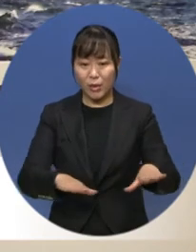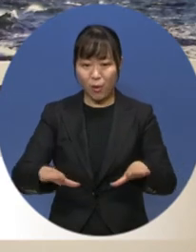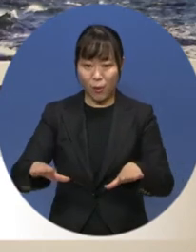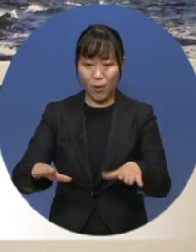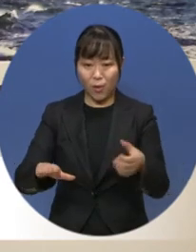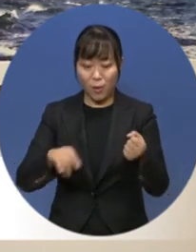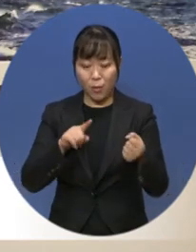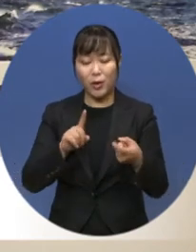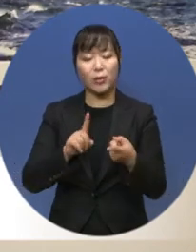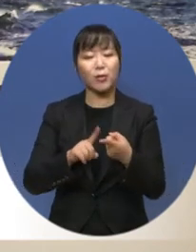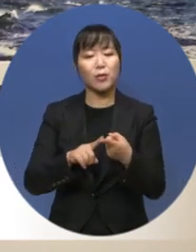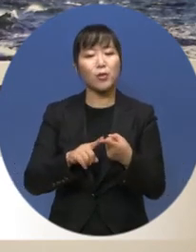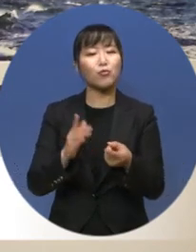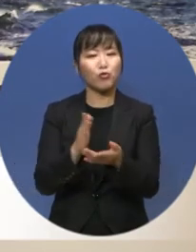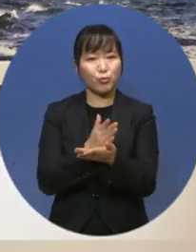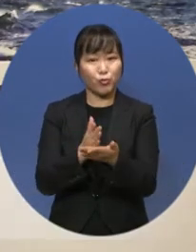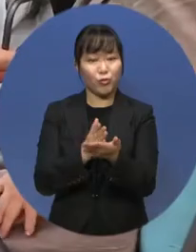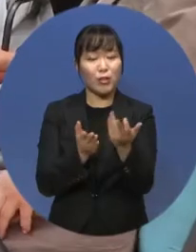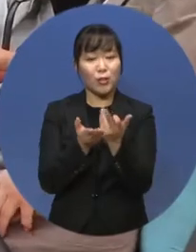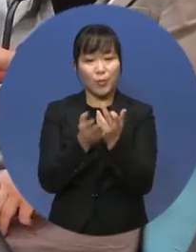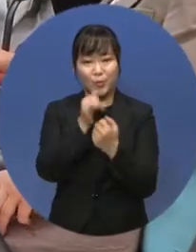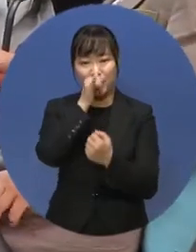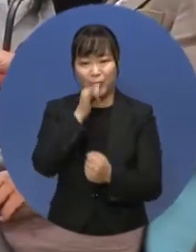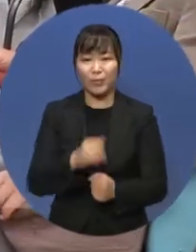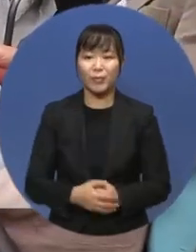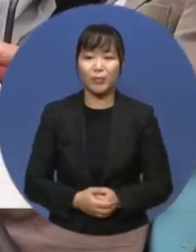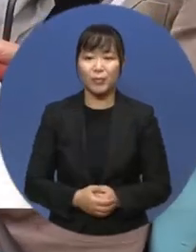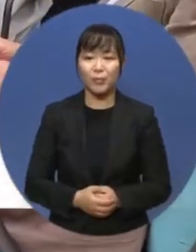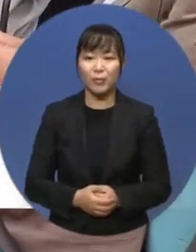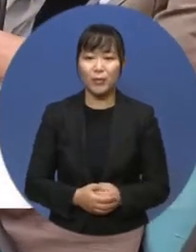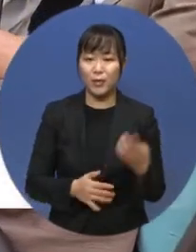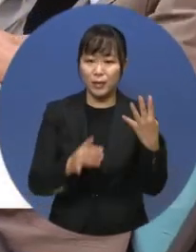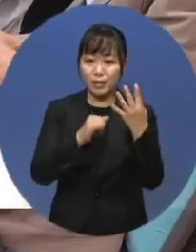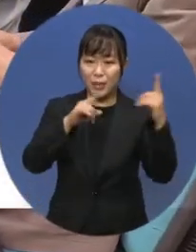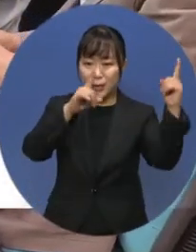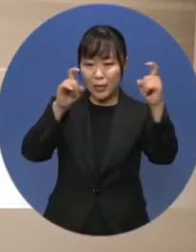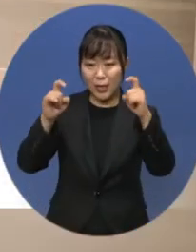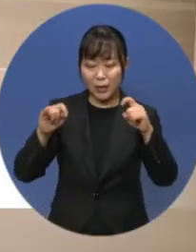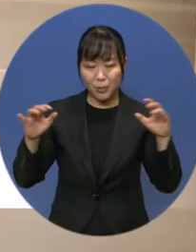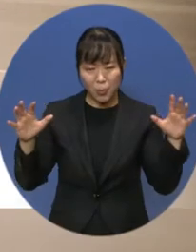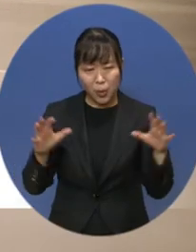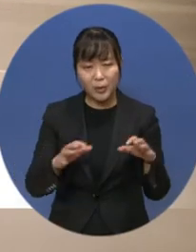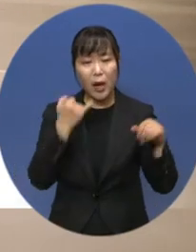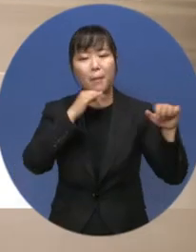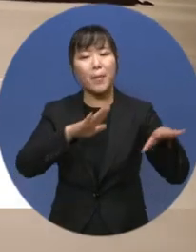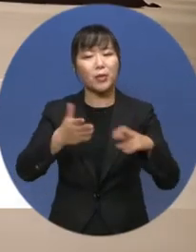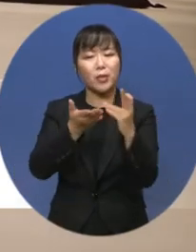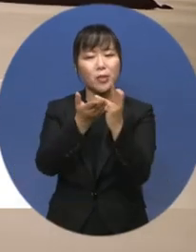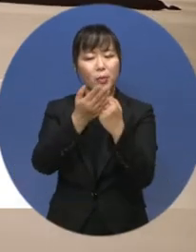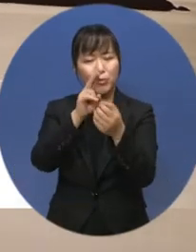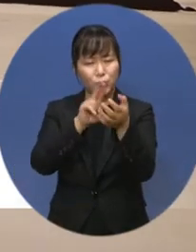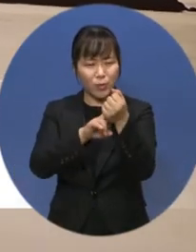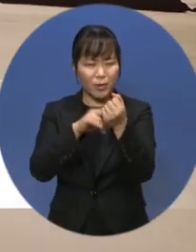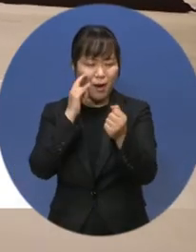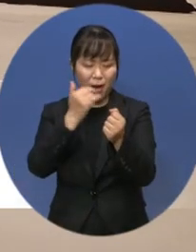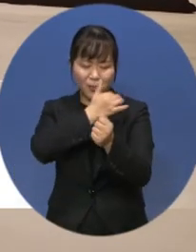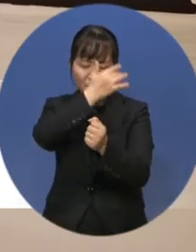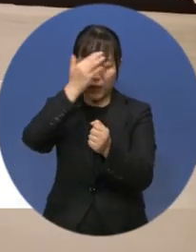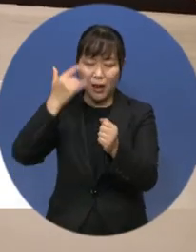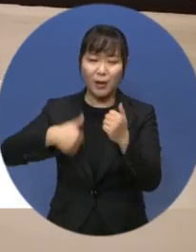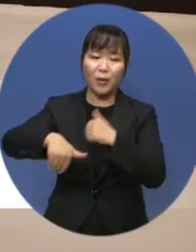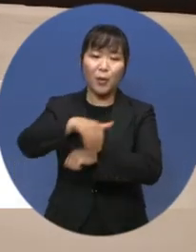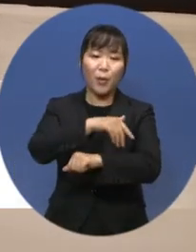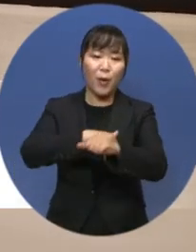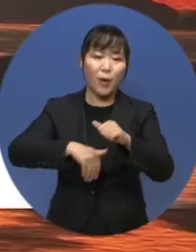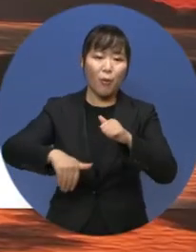우리나라의 영해를 구분하는 섬입니다. 네 명의 사진 작가들이 모여 바다와 섬의 숨겨진 아름다운